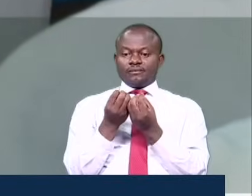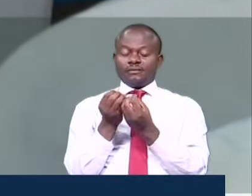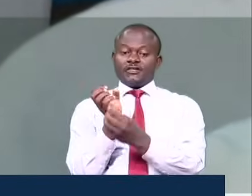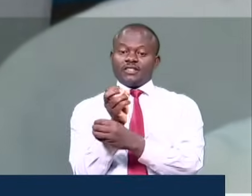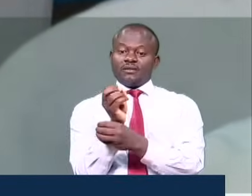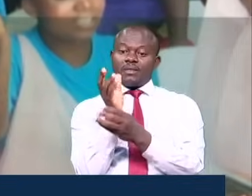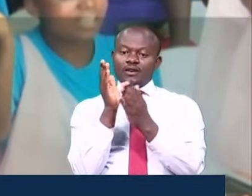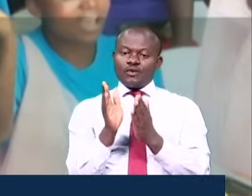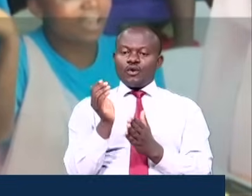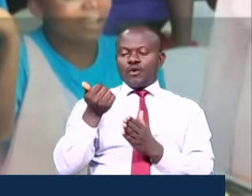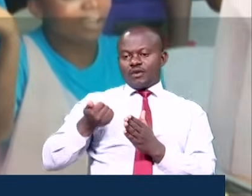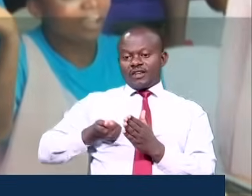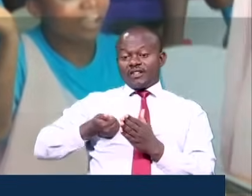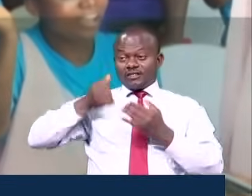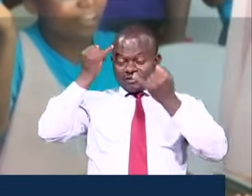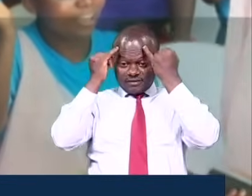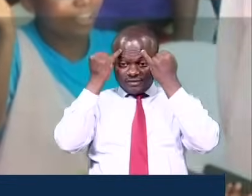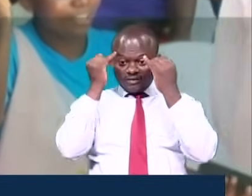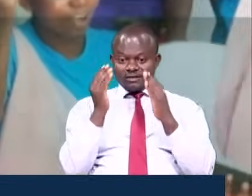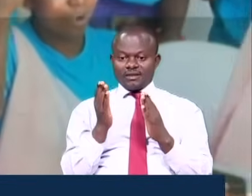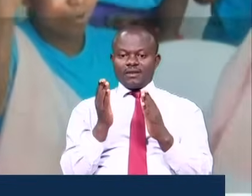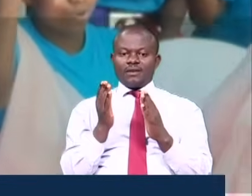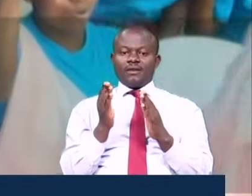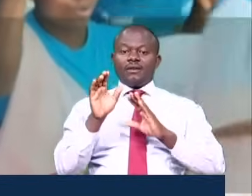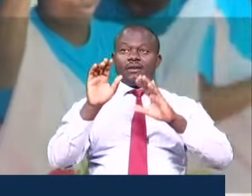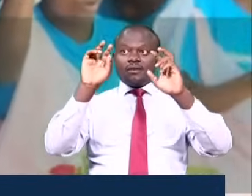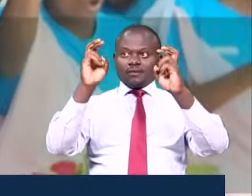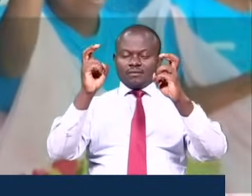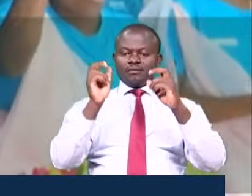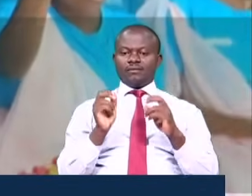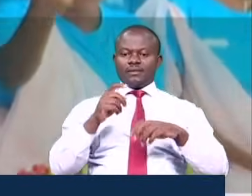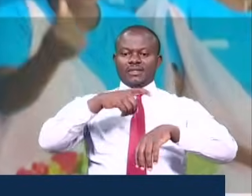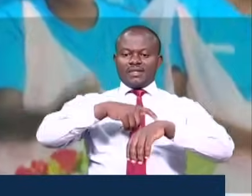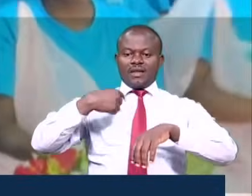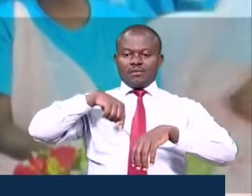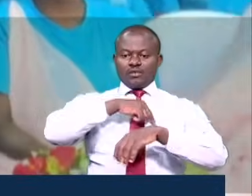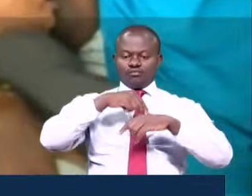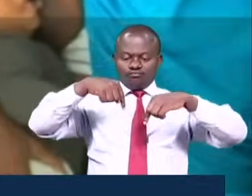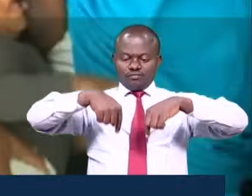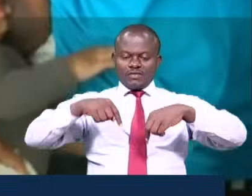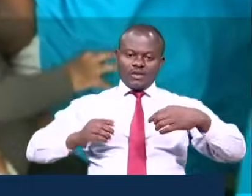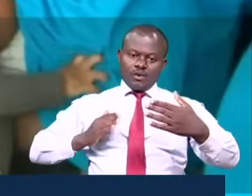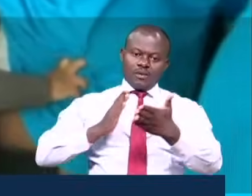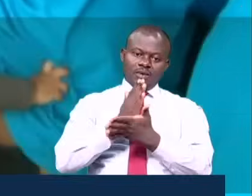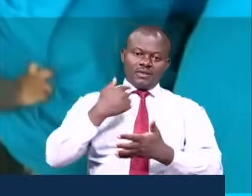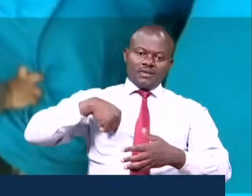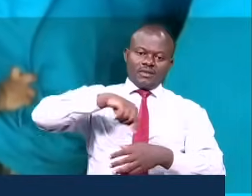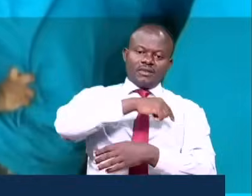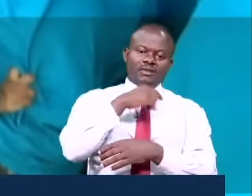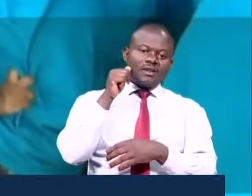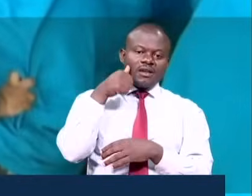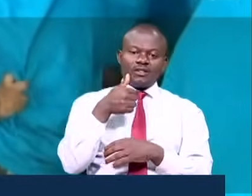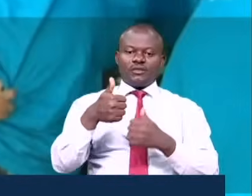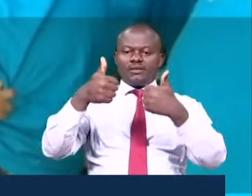Girls Initiative. Insanganyamatsiko yatoranijwe igira iti igihe cyacu ni iki, uburenganzira bwacu ejo